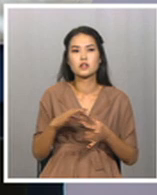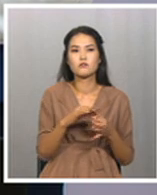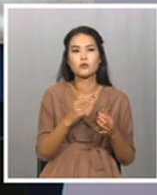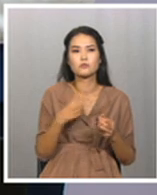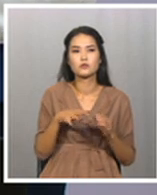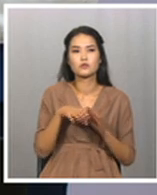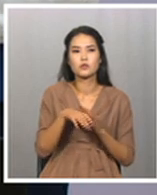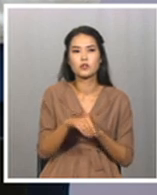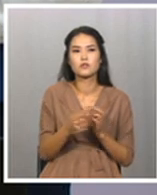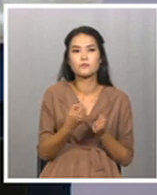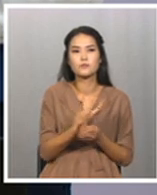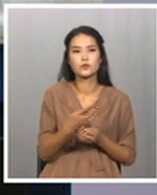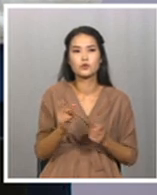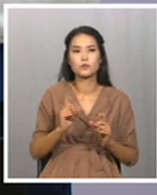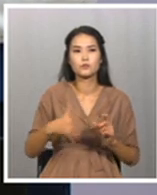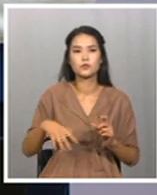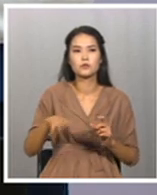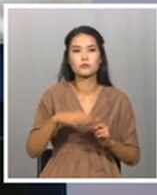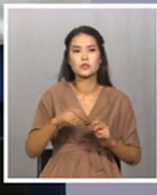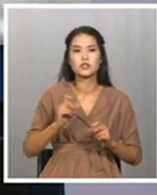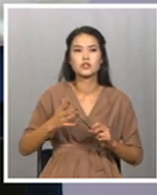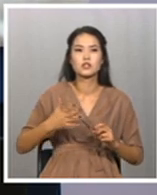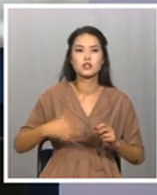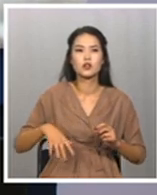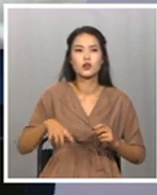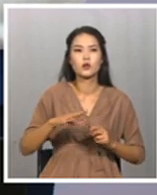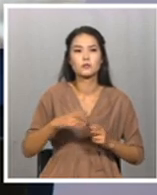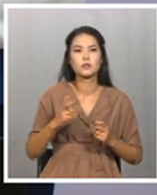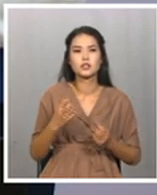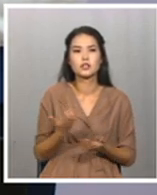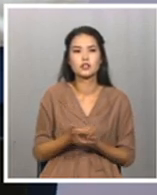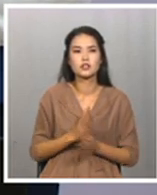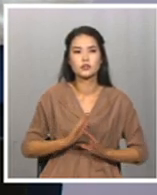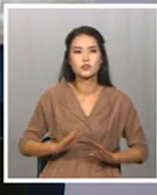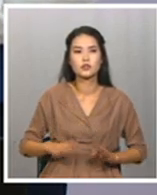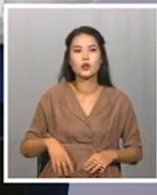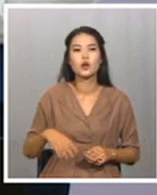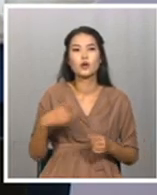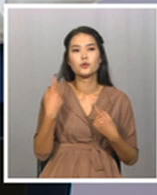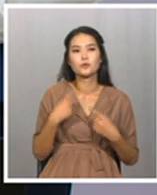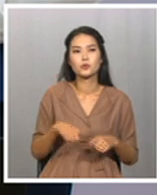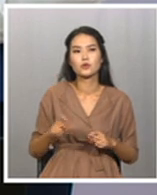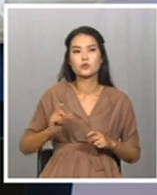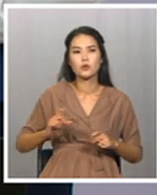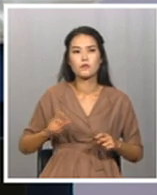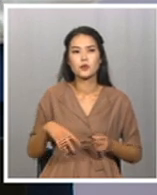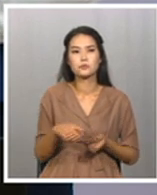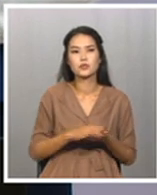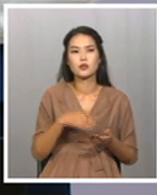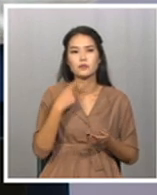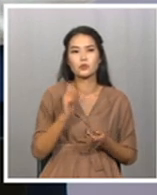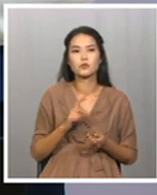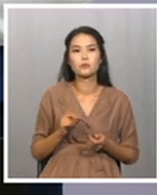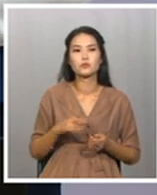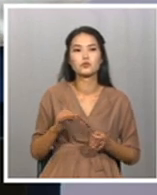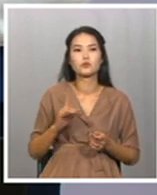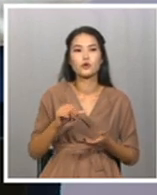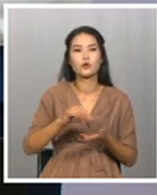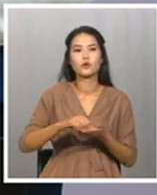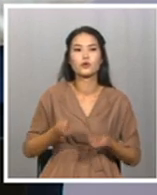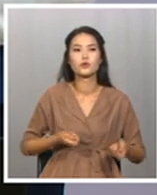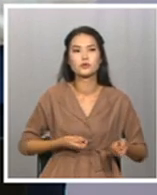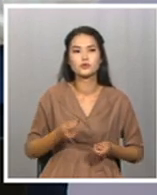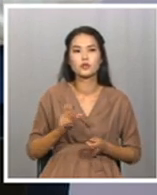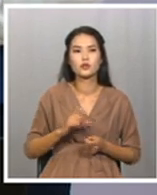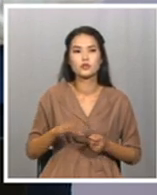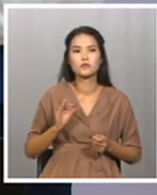между этими несколькими людьми и народами не найдена. Другими словами, писатель говорит о том, что роль народа